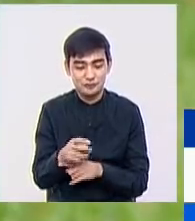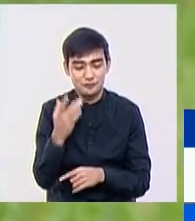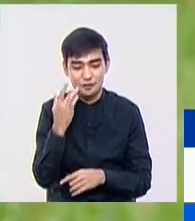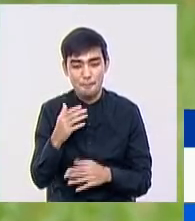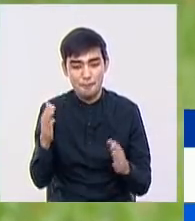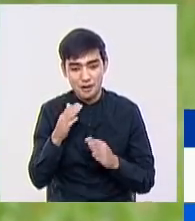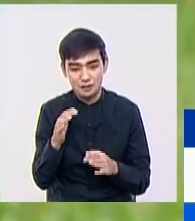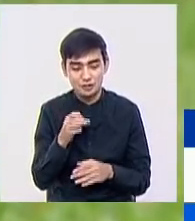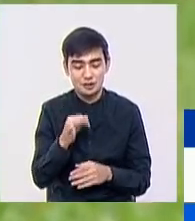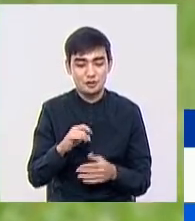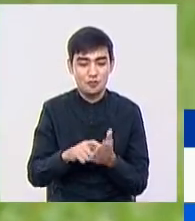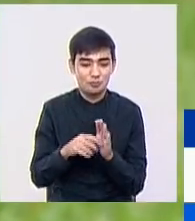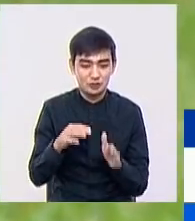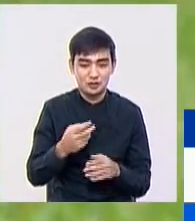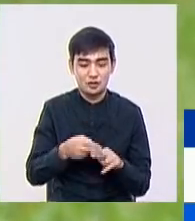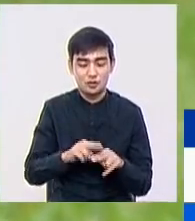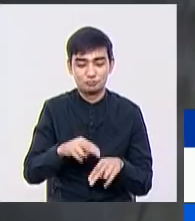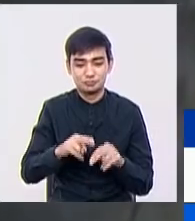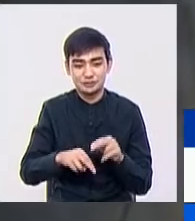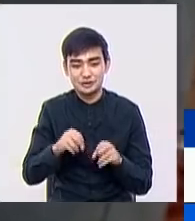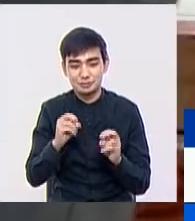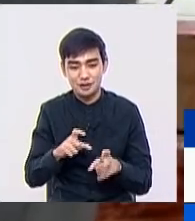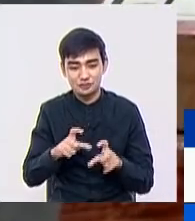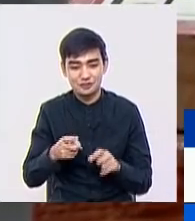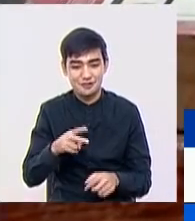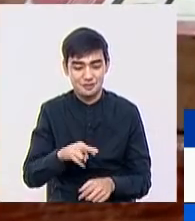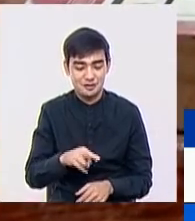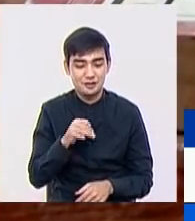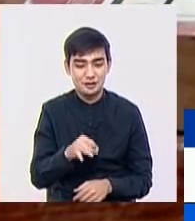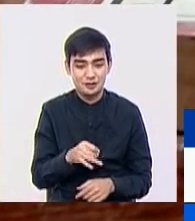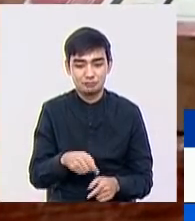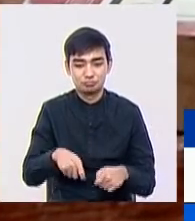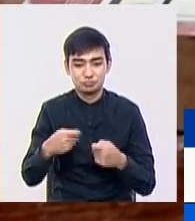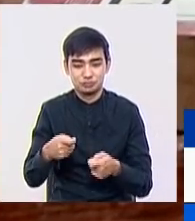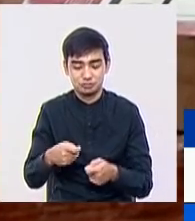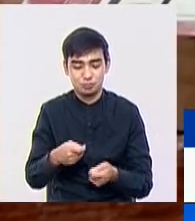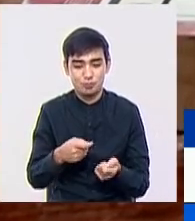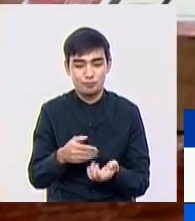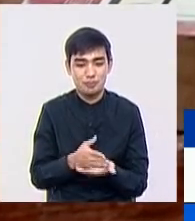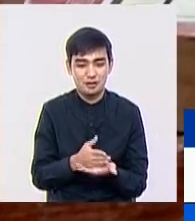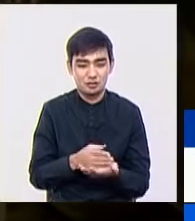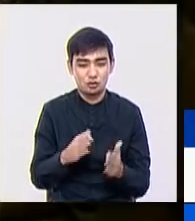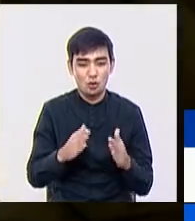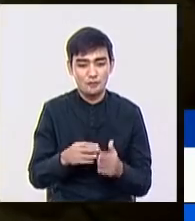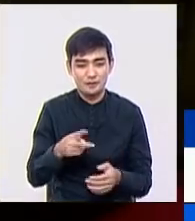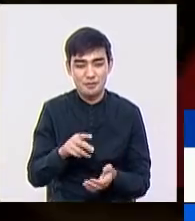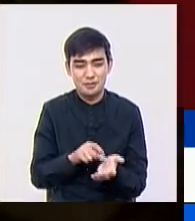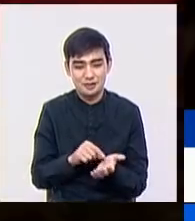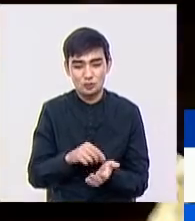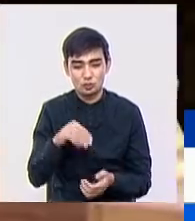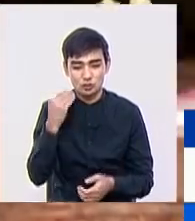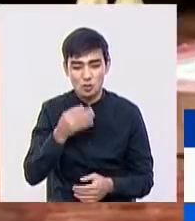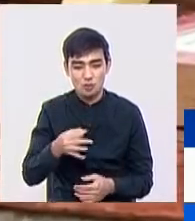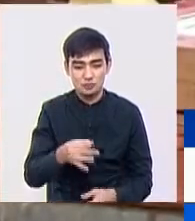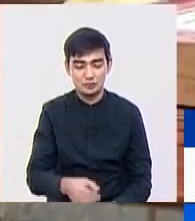парке, в помещении, которое построили специально для шахматистов. Но его передали на баланс дома пенсионеров Туркестанской